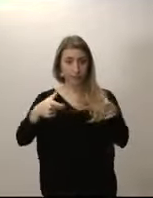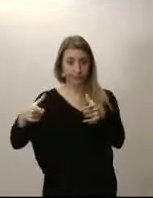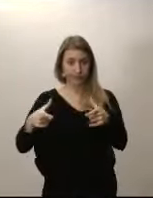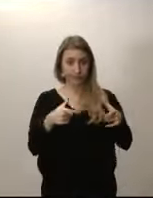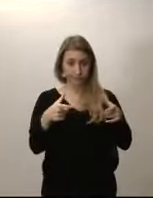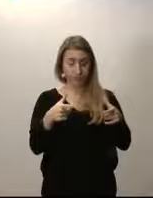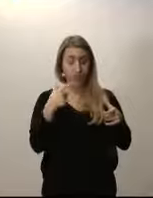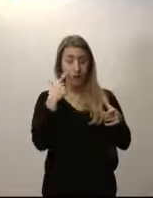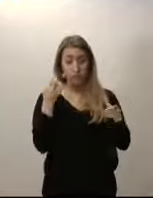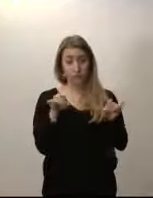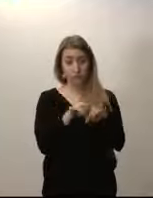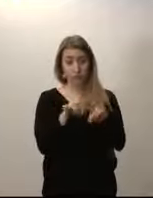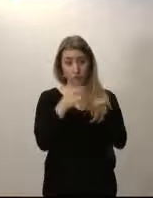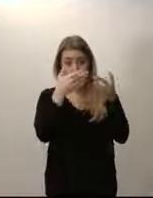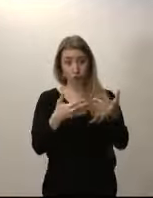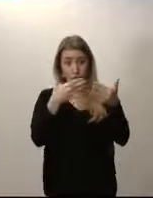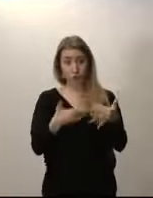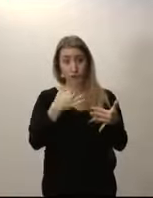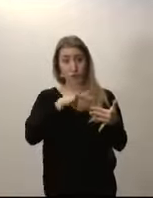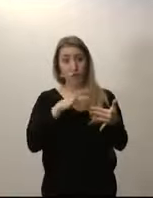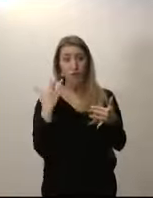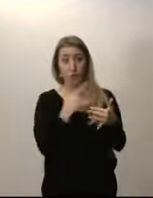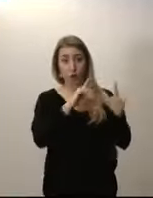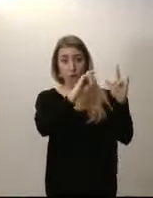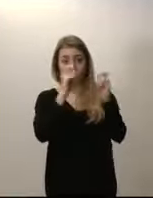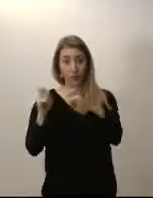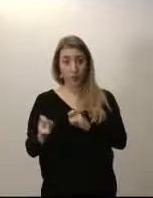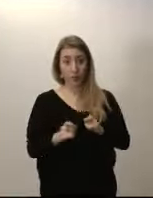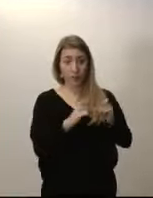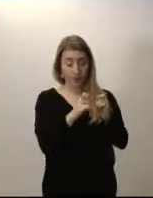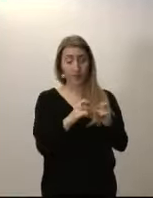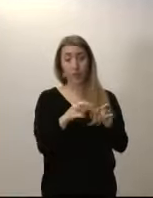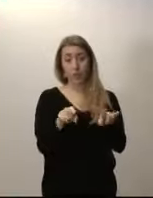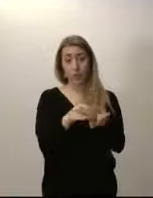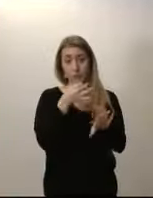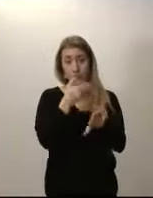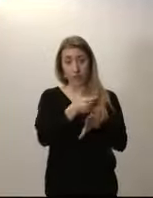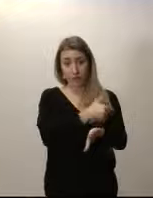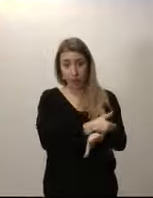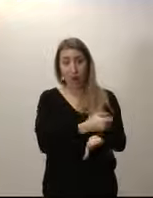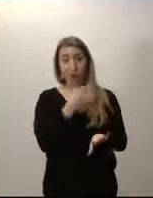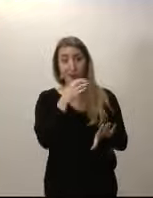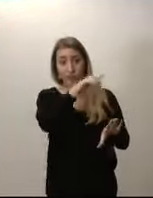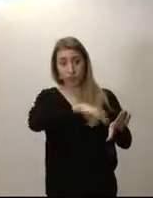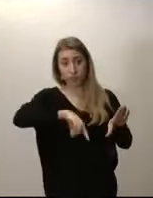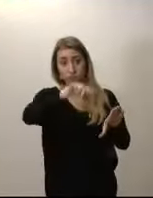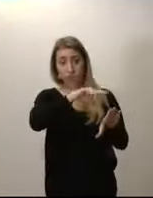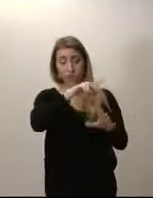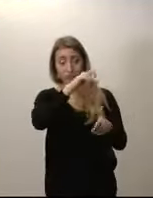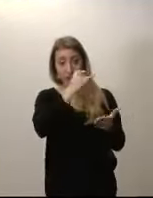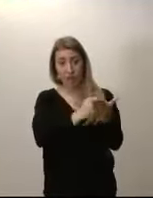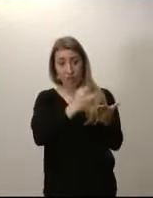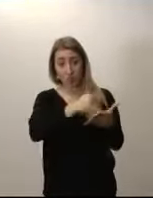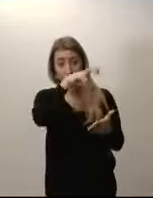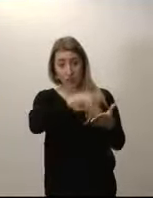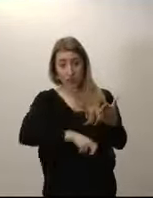les mêmes couleurs. Et comme je vous le disais juste avant, on constate donc que les impôts et taxes constituent la